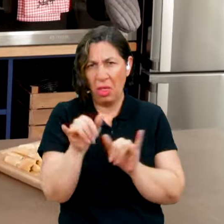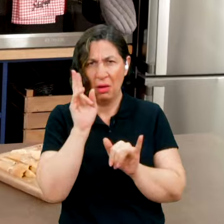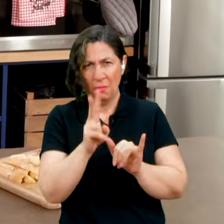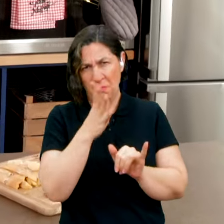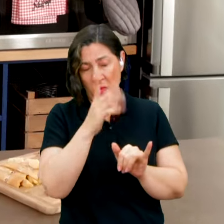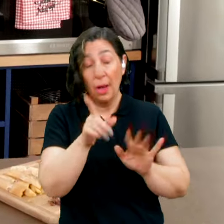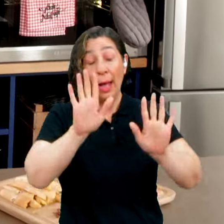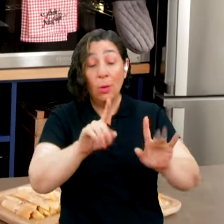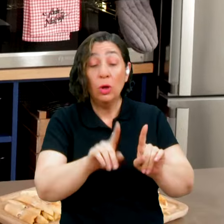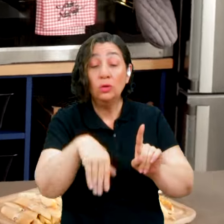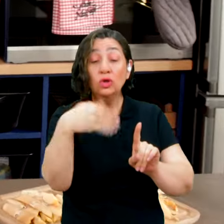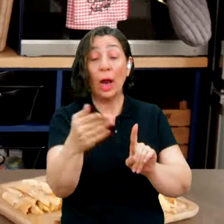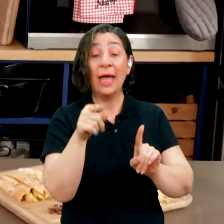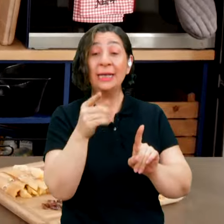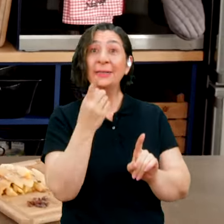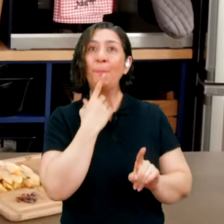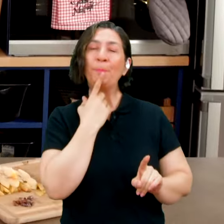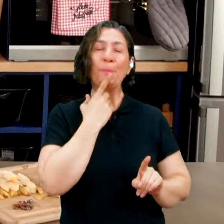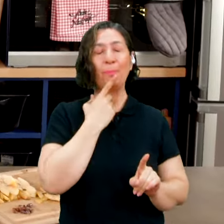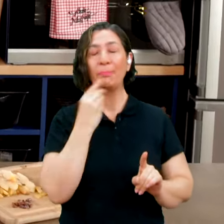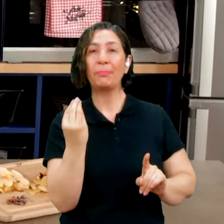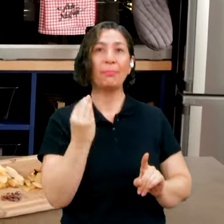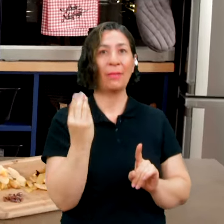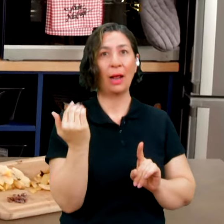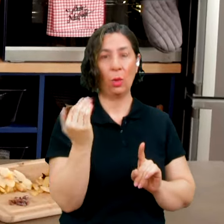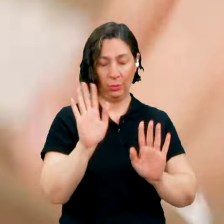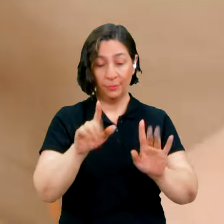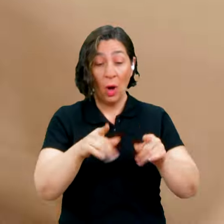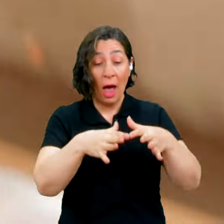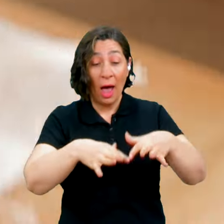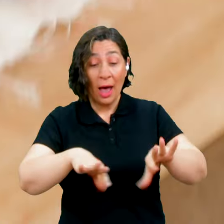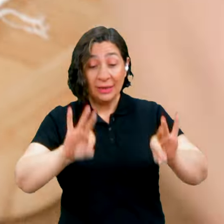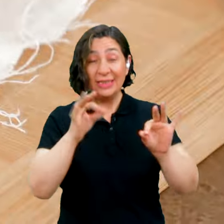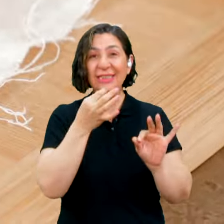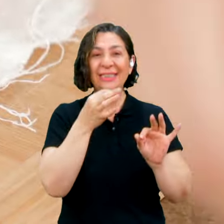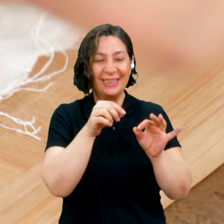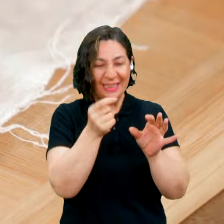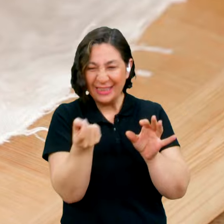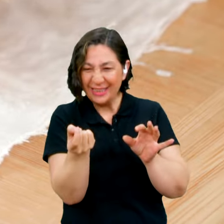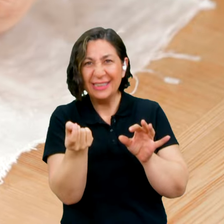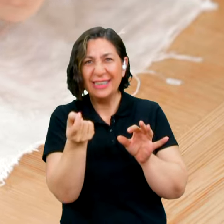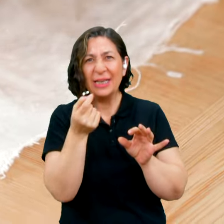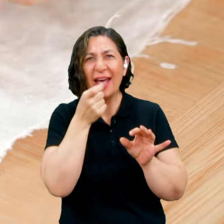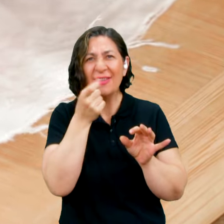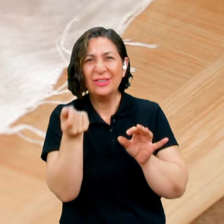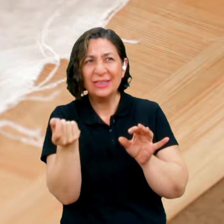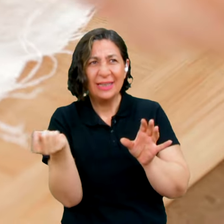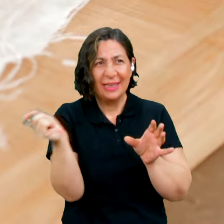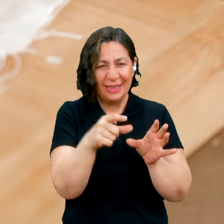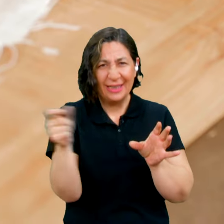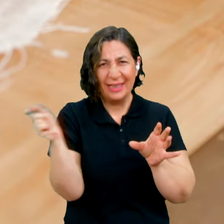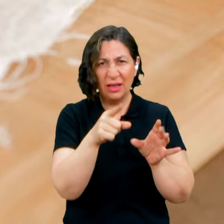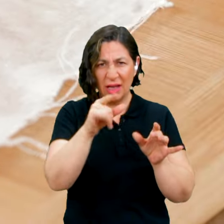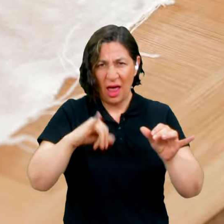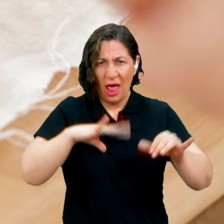derece standart bir vaziyette gitti. Bundan sonra işin lezzet kısmı girecek. Bu hazırladığımız çekirdekleri direkt olarak marmeladın